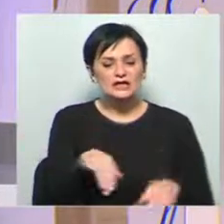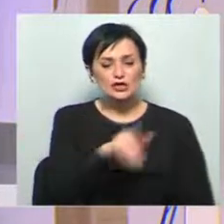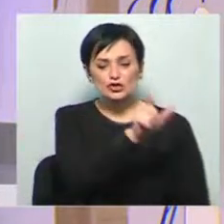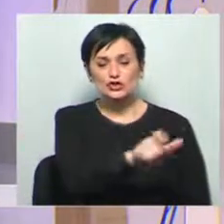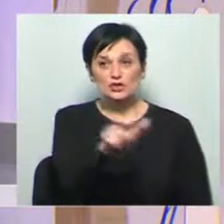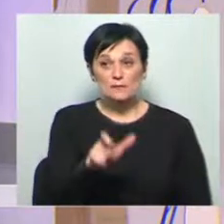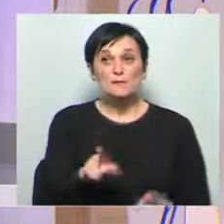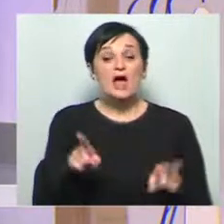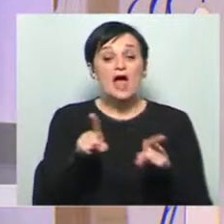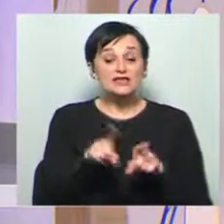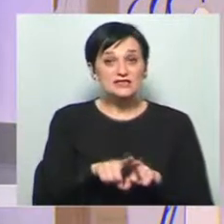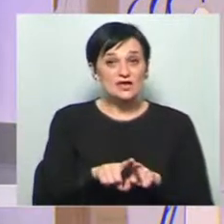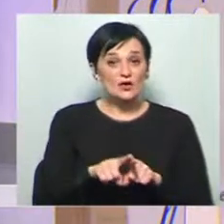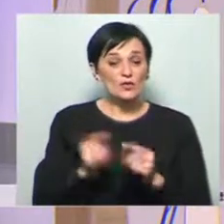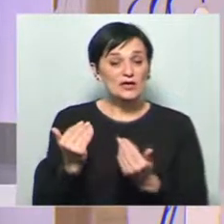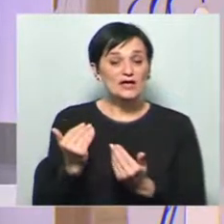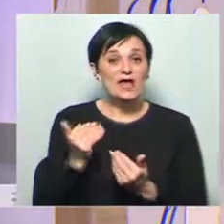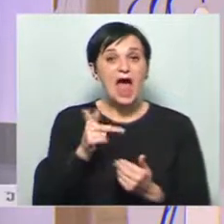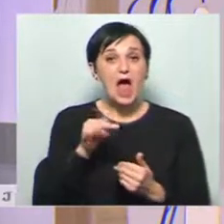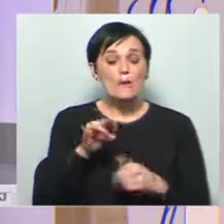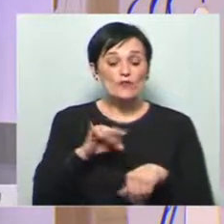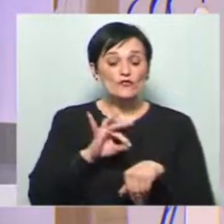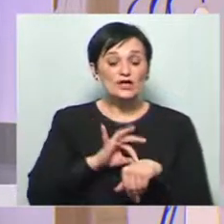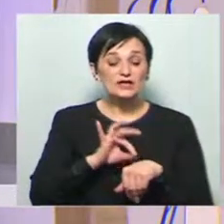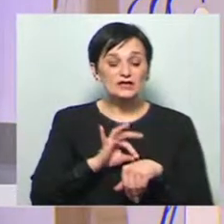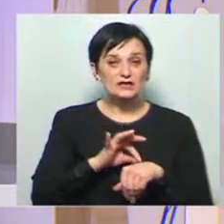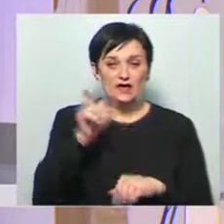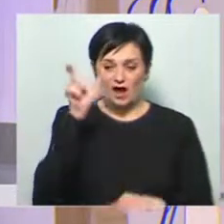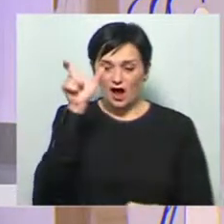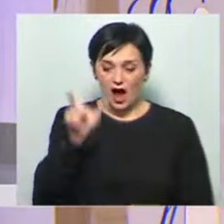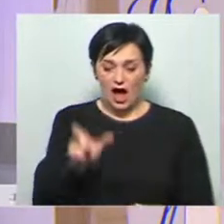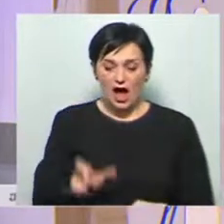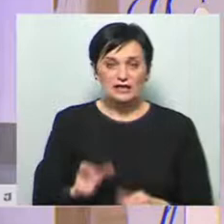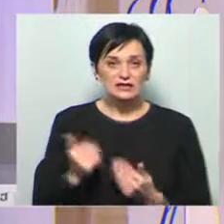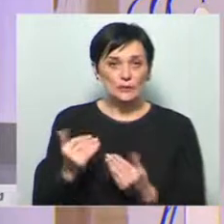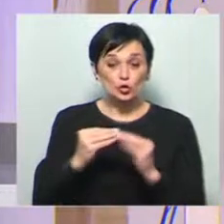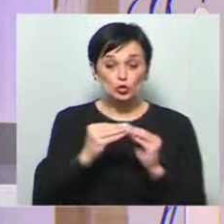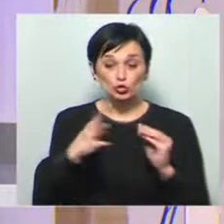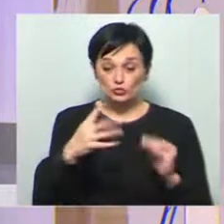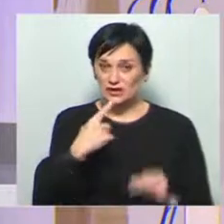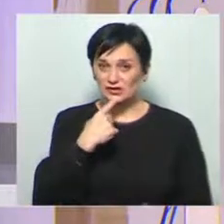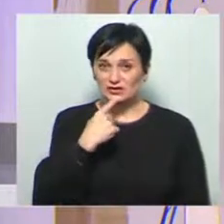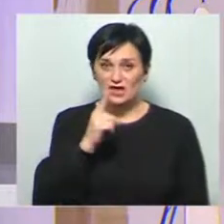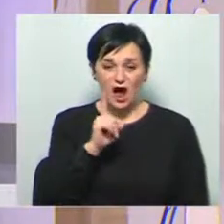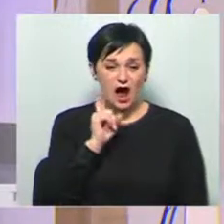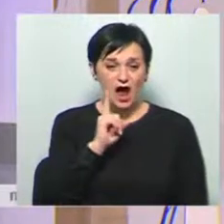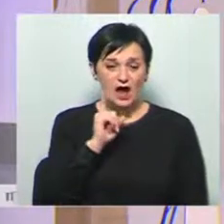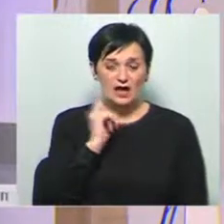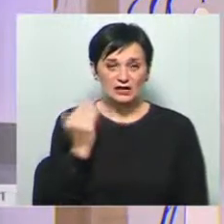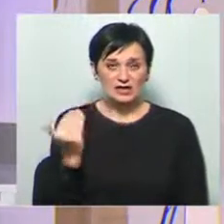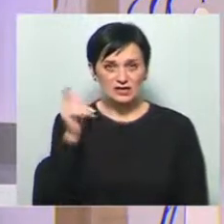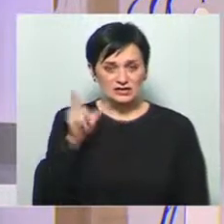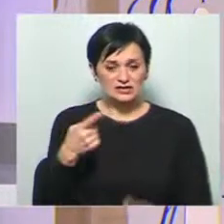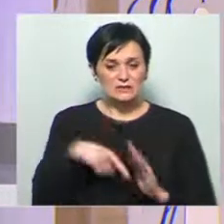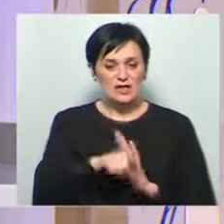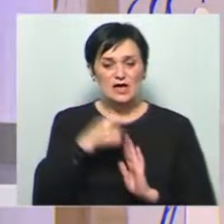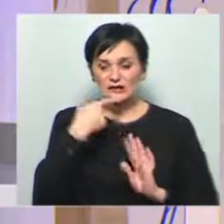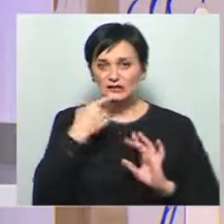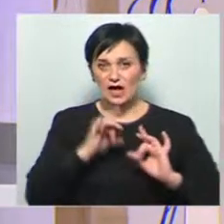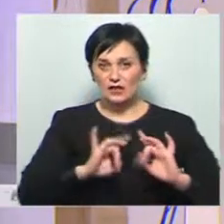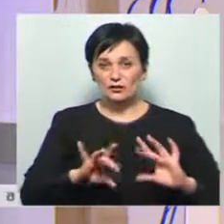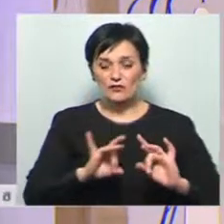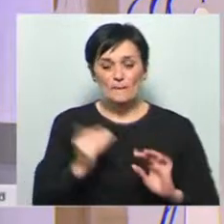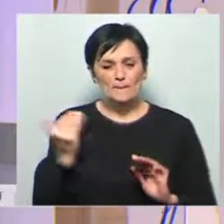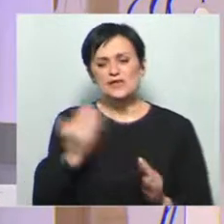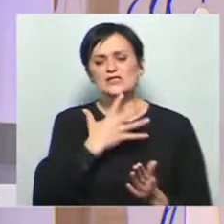ადამიანისგანო. ასეთი იყო ჰემოფილიის დიაგნოზის მქონე ადამიანის 15 წლის ახალგაზრდის მიერ ნათქვამი ფრაზა. ის, რაც